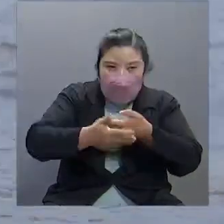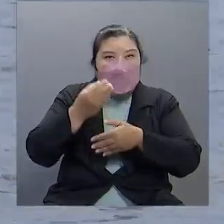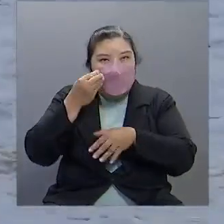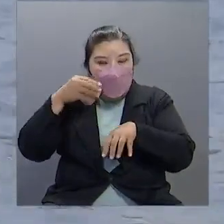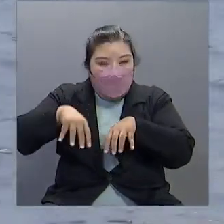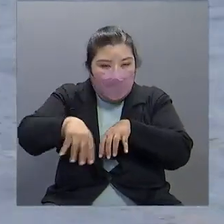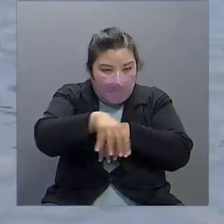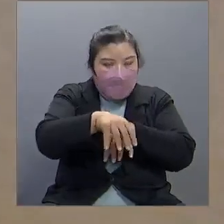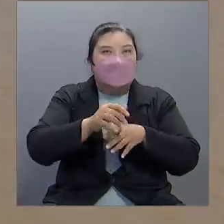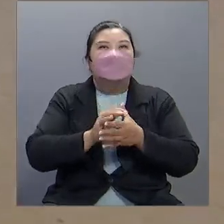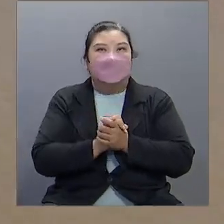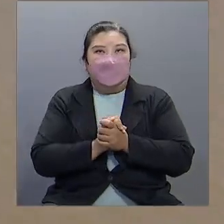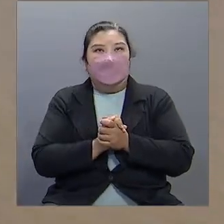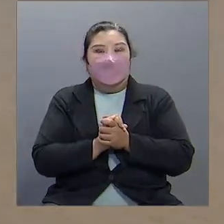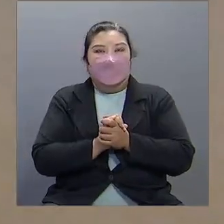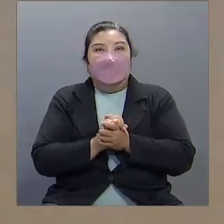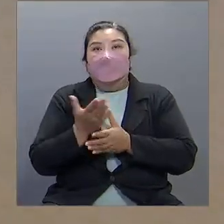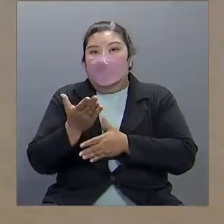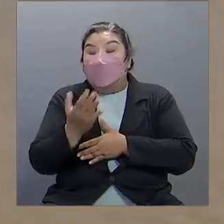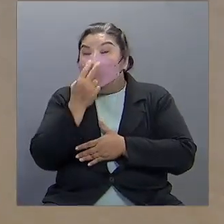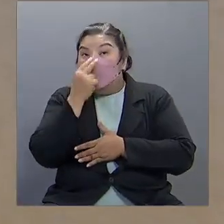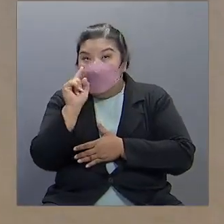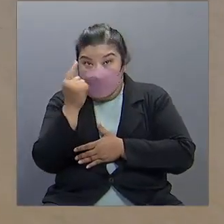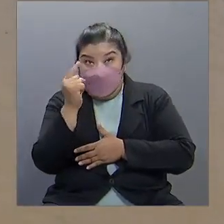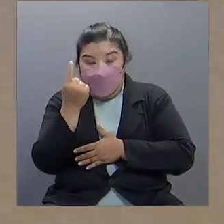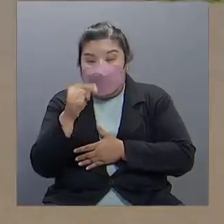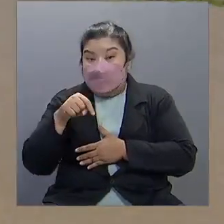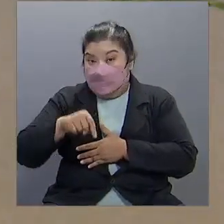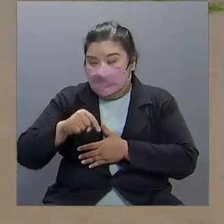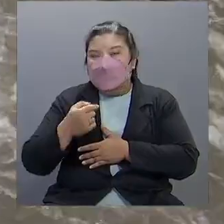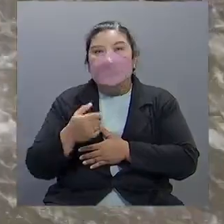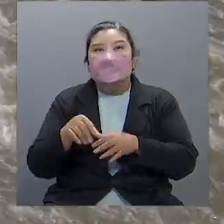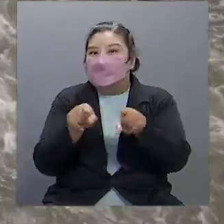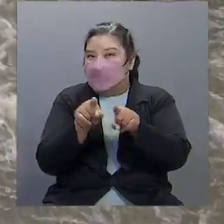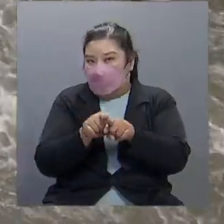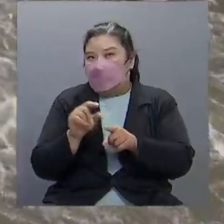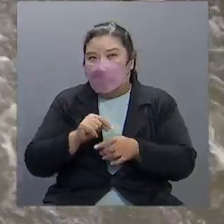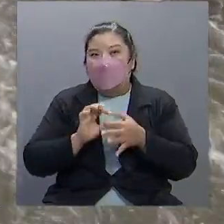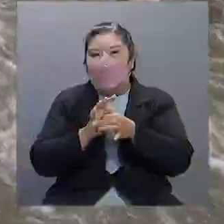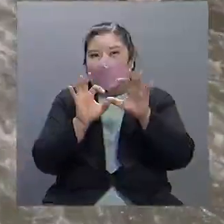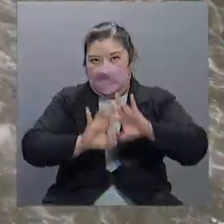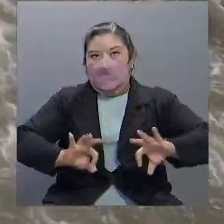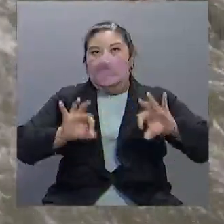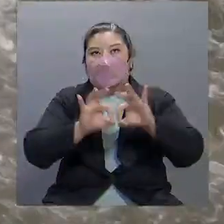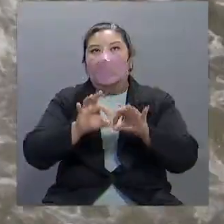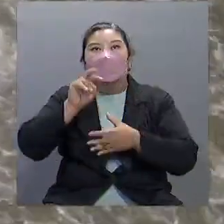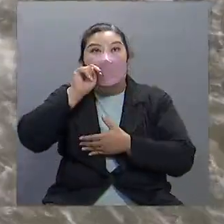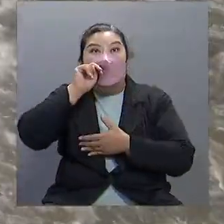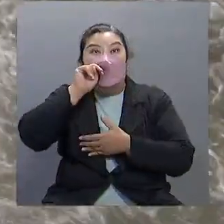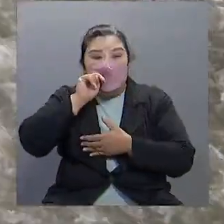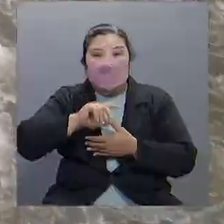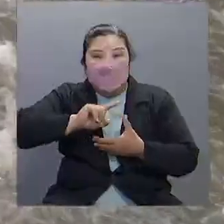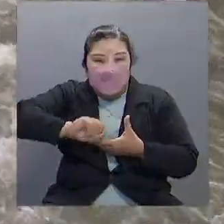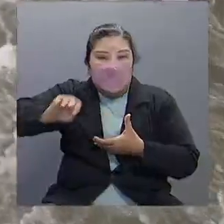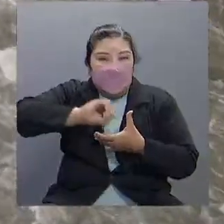อีกจุดหนึ่งค่ะที่ดิฉันจะพาไปติดตามนะคะก็คือประเด็นสำคัญเช่นกันค่ะนั่นก็คือการระบายน้ำจากคลองต่างๆในกรุงเทพม